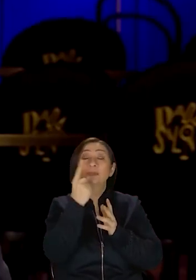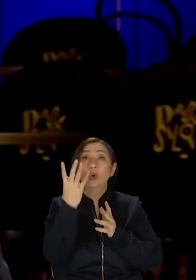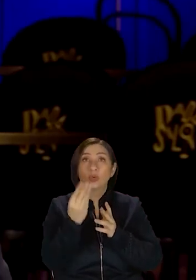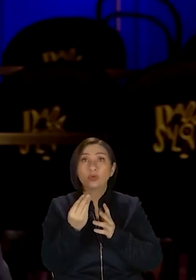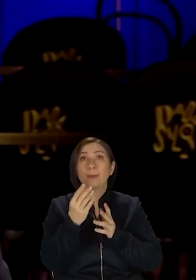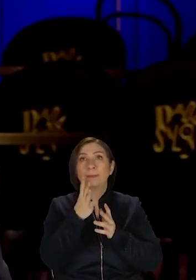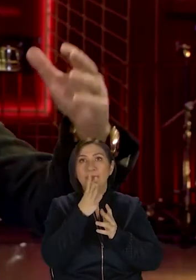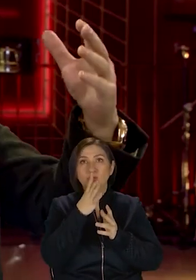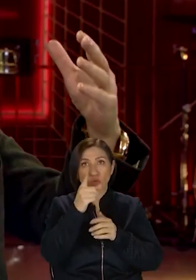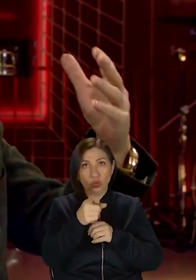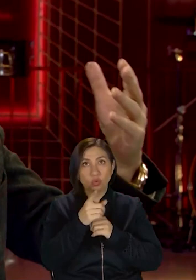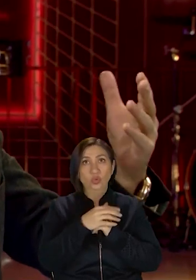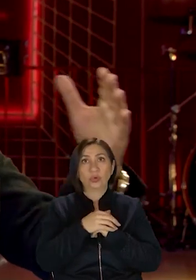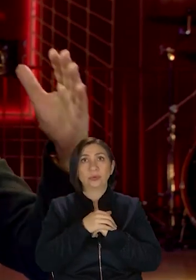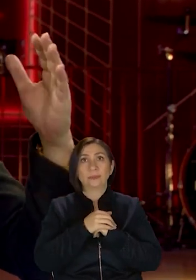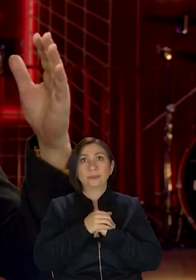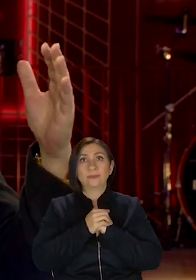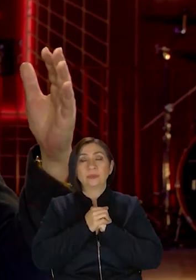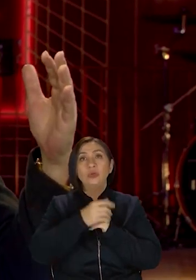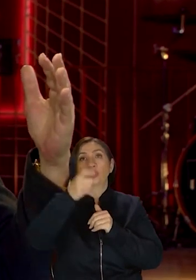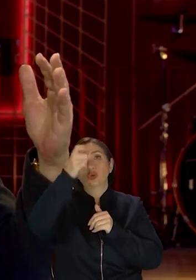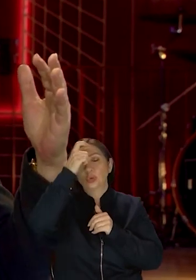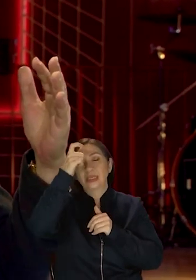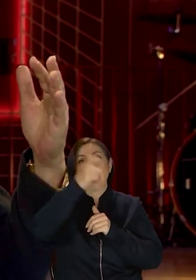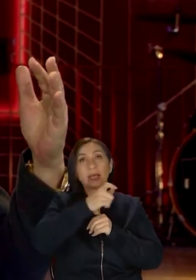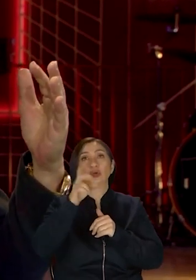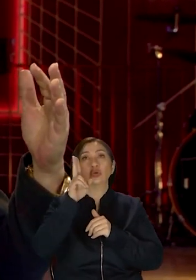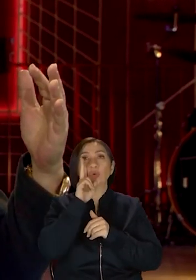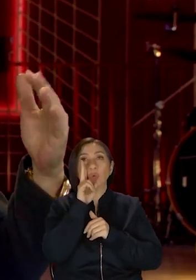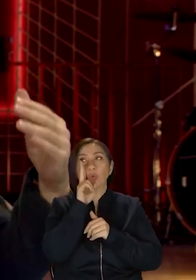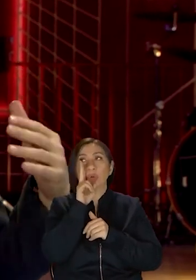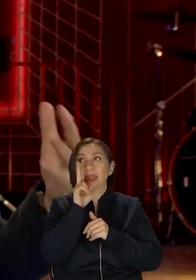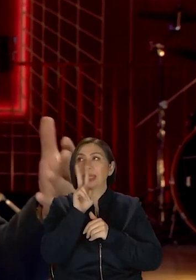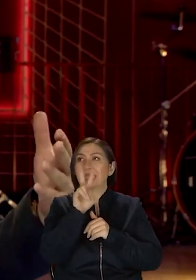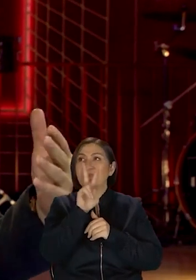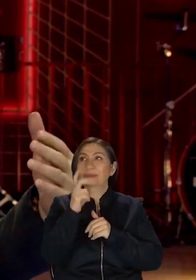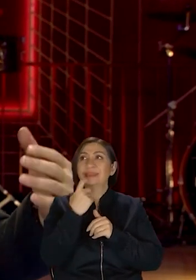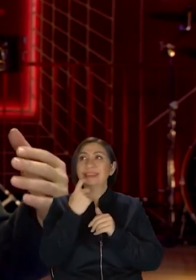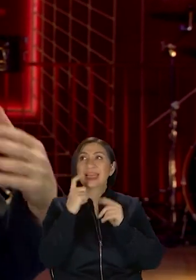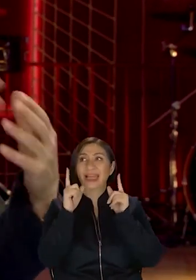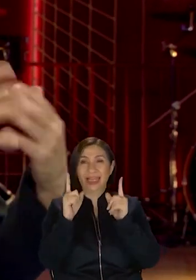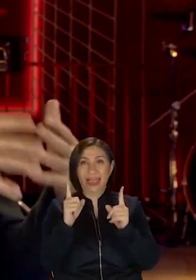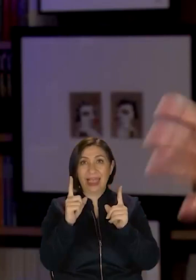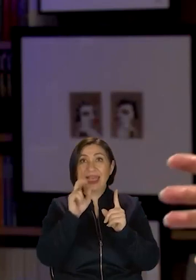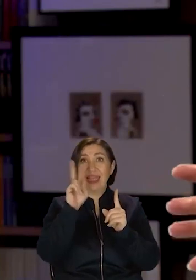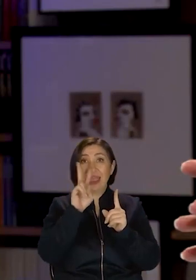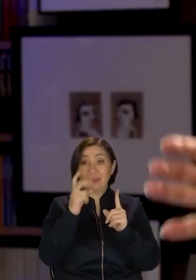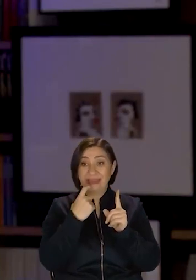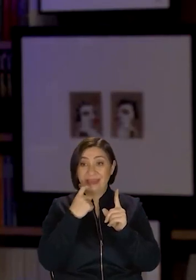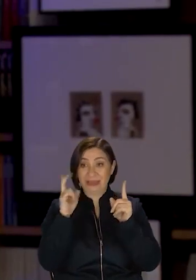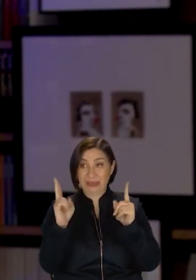oldu. Biliyorsunuz Türkiye son 20 senesinde, 20